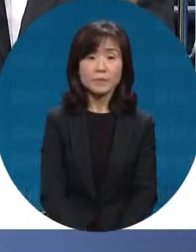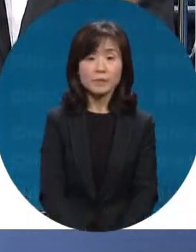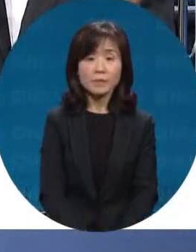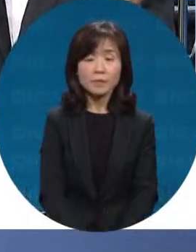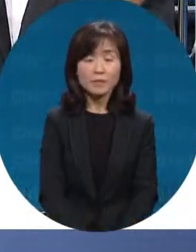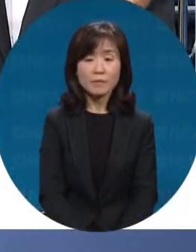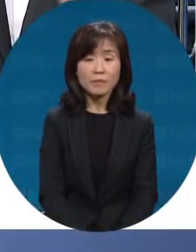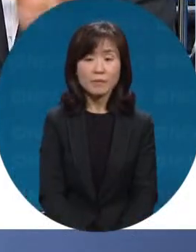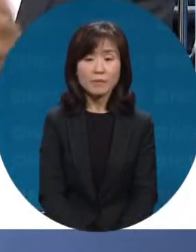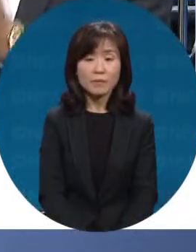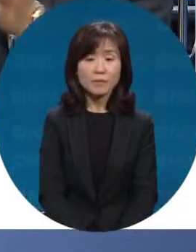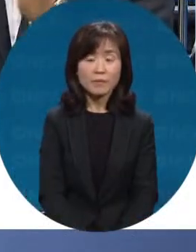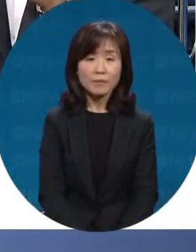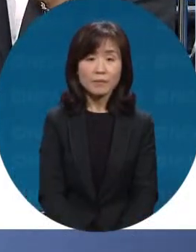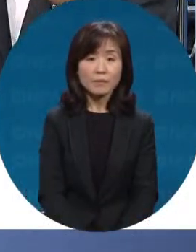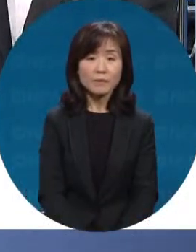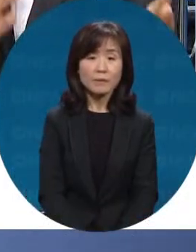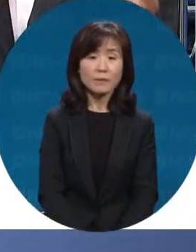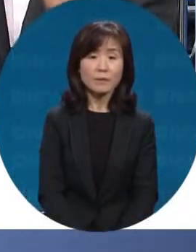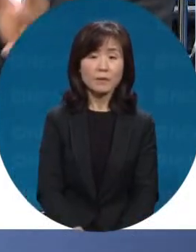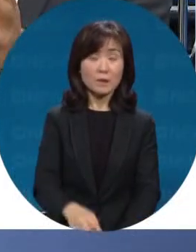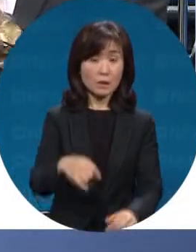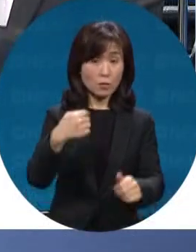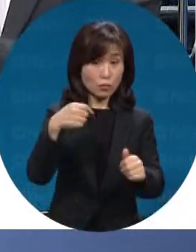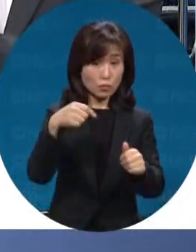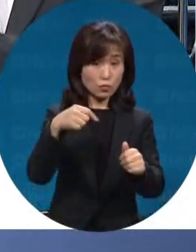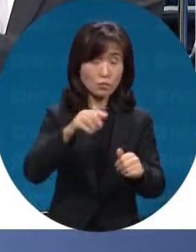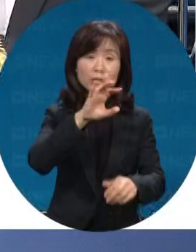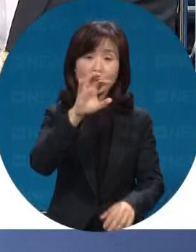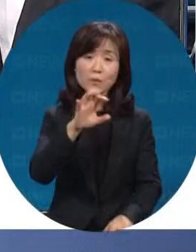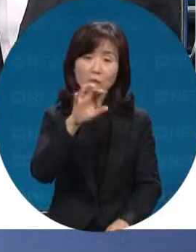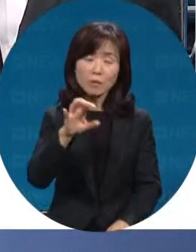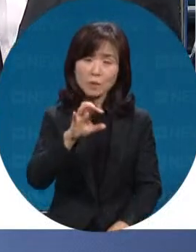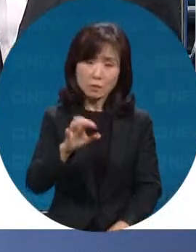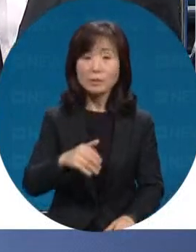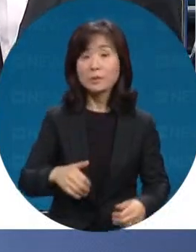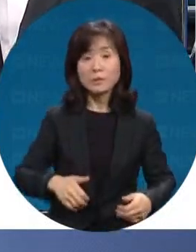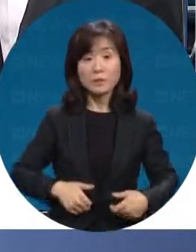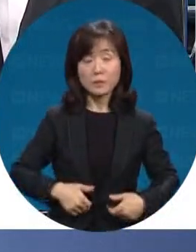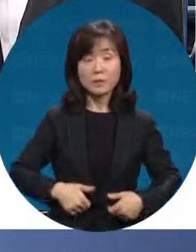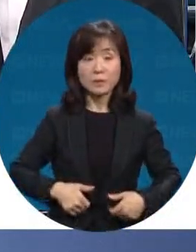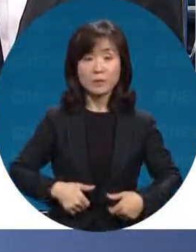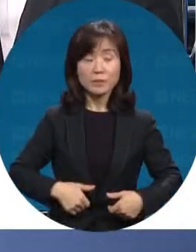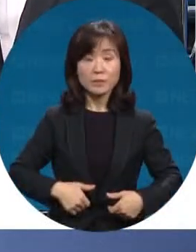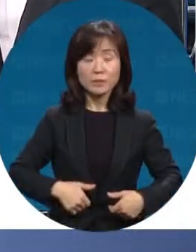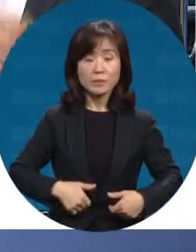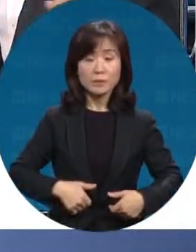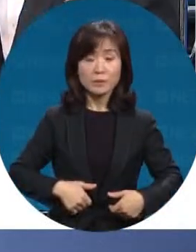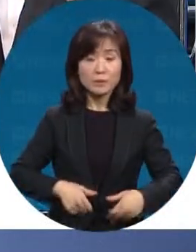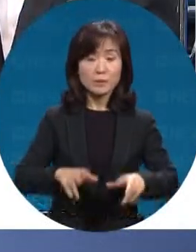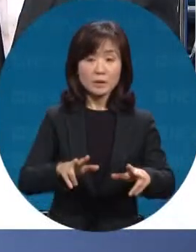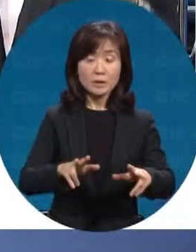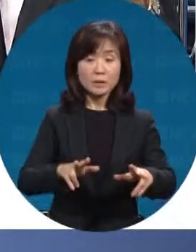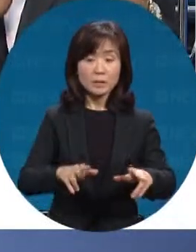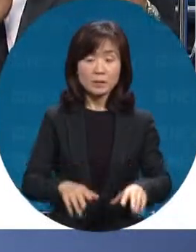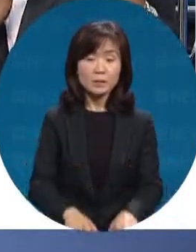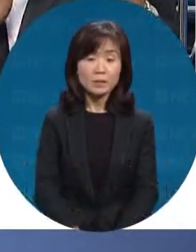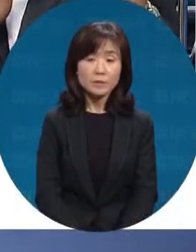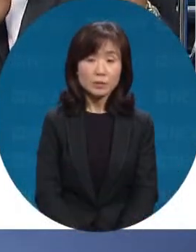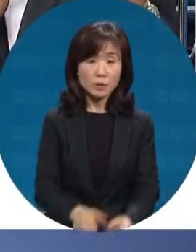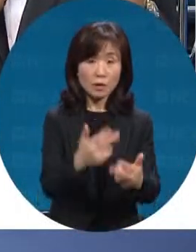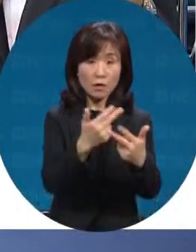어떤 과정에서 이 교육을 반복적으로 겪게 해야 됩니다. 지금 말씀드렸듯이